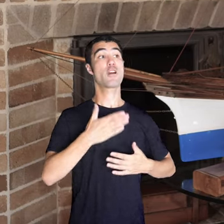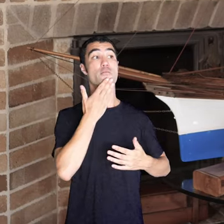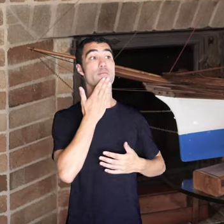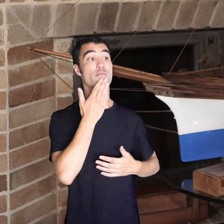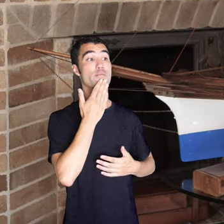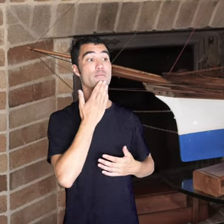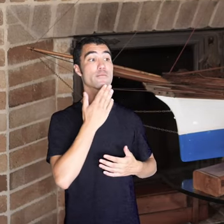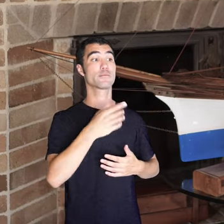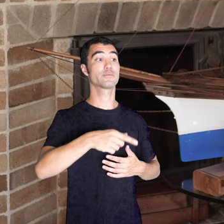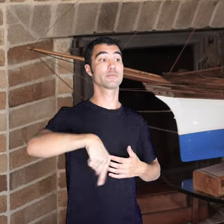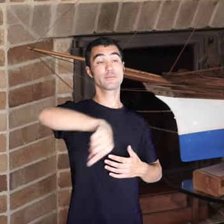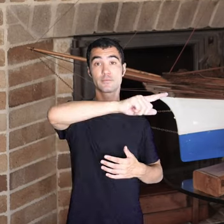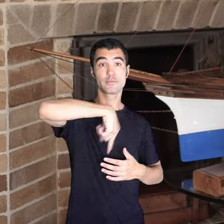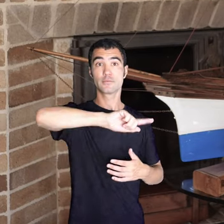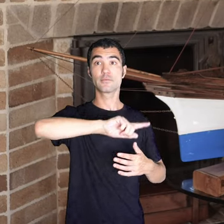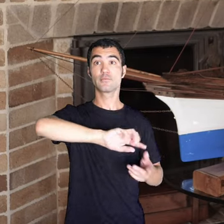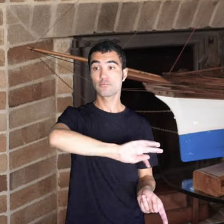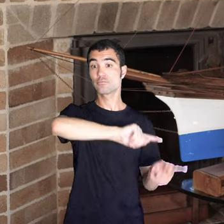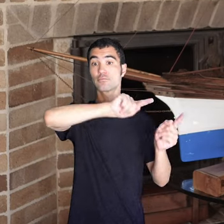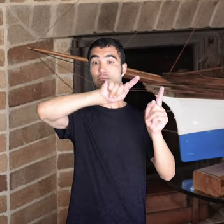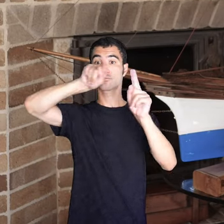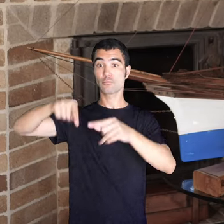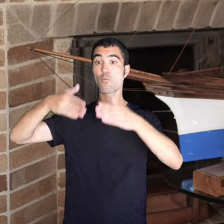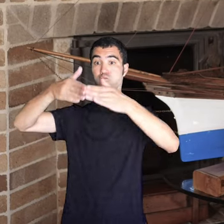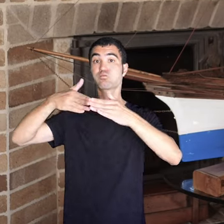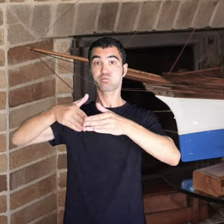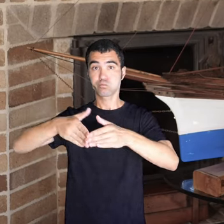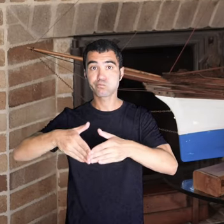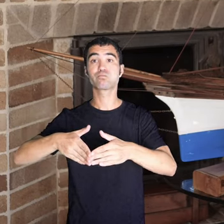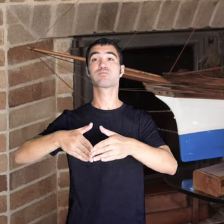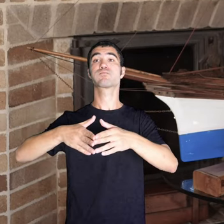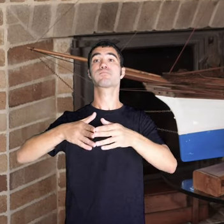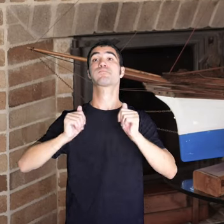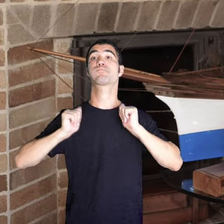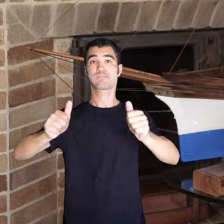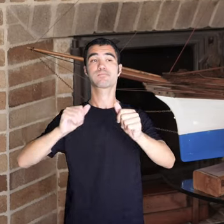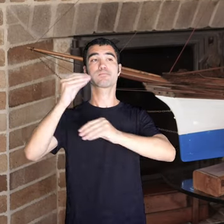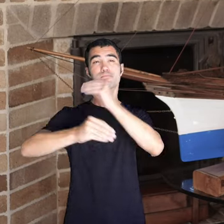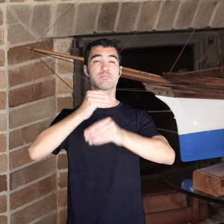que després, quan varen començar a fer els barcos a partir de